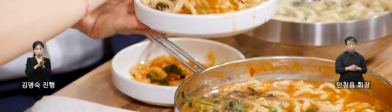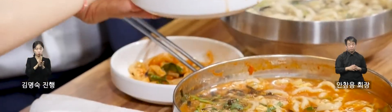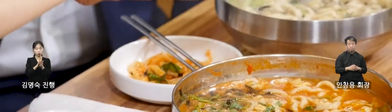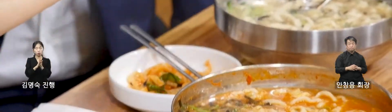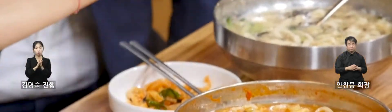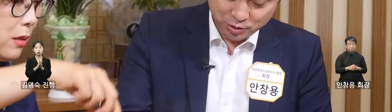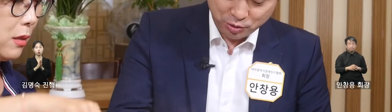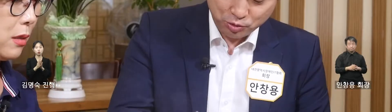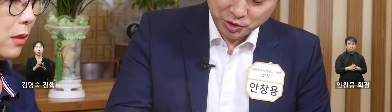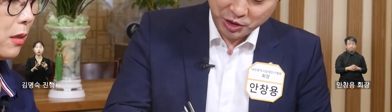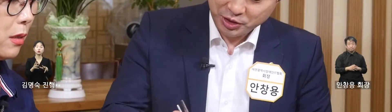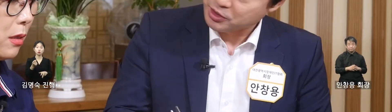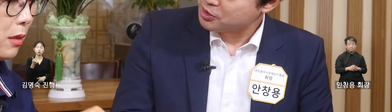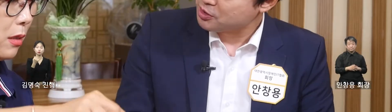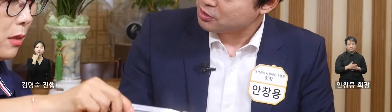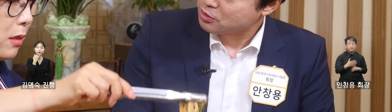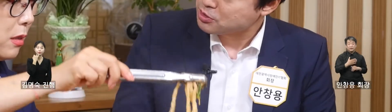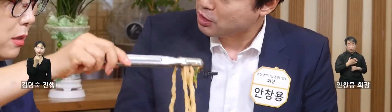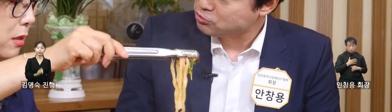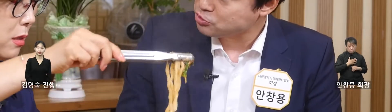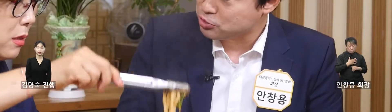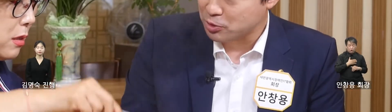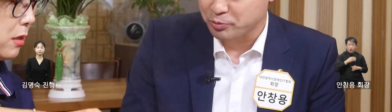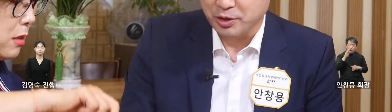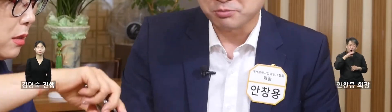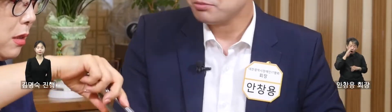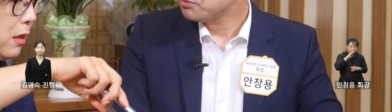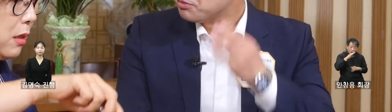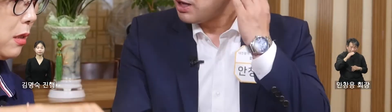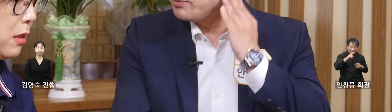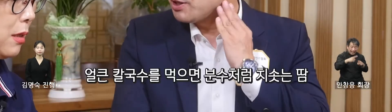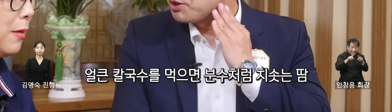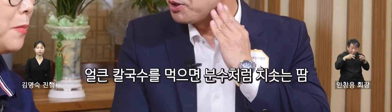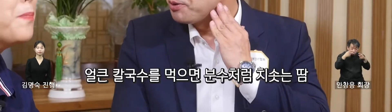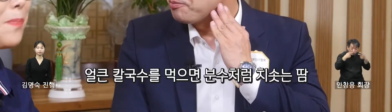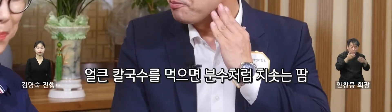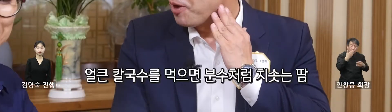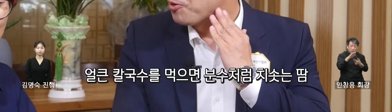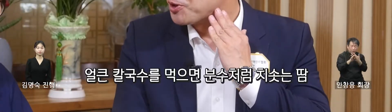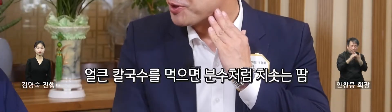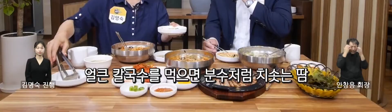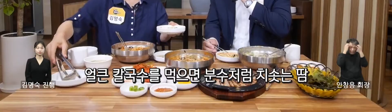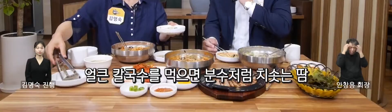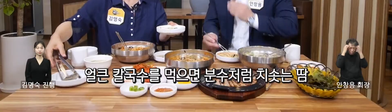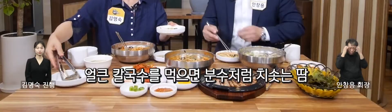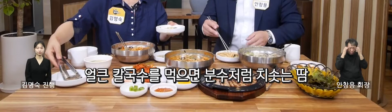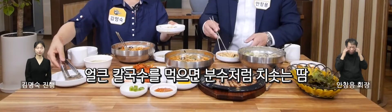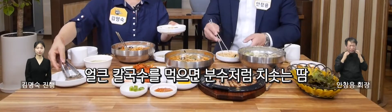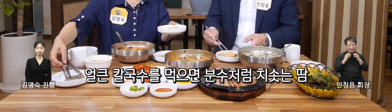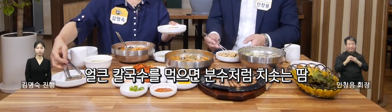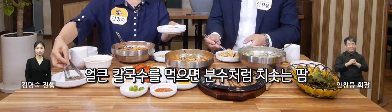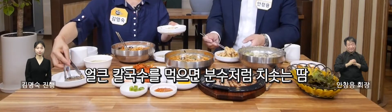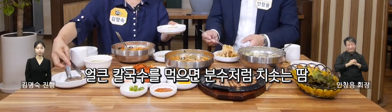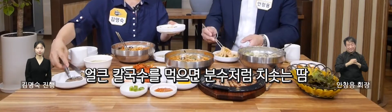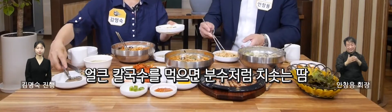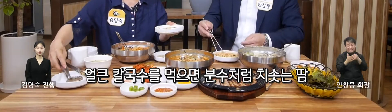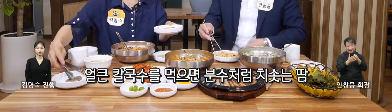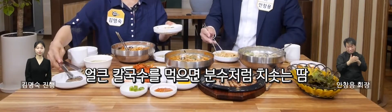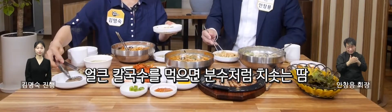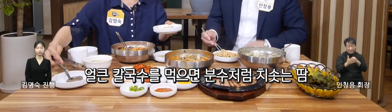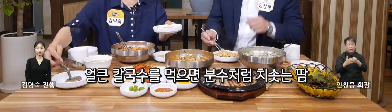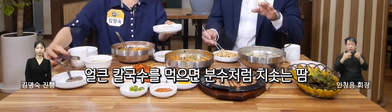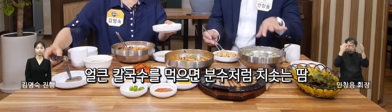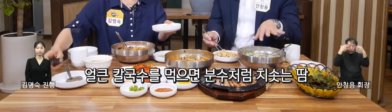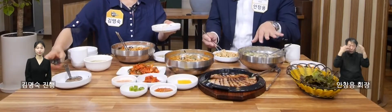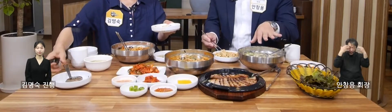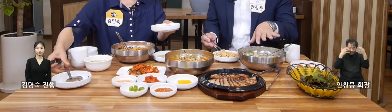예. 예. 예. 저도 이제 이 얼큰 칼국수를 먹으면 땀이 나요. 매운 거더라고요. 그래서